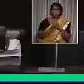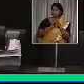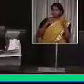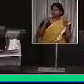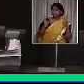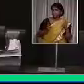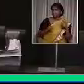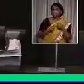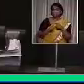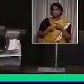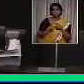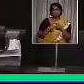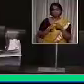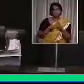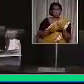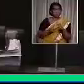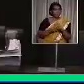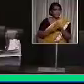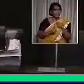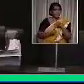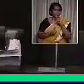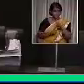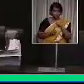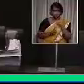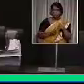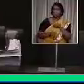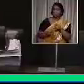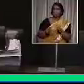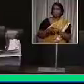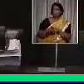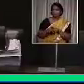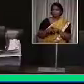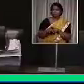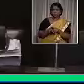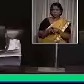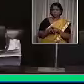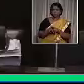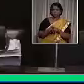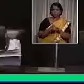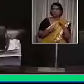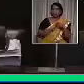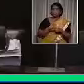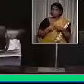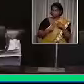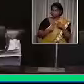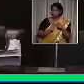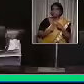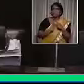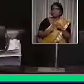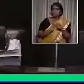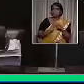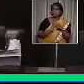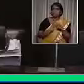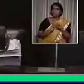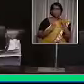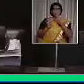பகுதிகளும் முஸ்லிம்களால் பாரம்பரியமாக பாதுகாக்கப்பட்டு வந்த இலங்கையுடைய சொத்துக்களாக இருந்த அந்த விடயங்களை, இரண்டு இடங்களை